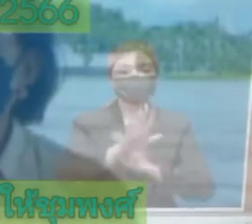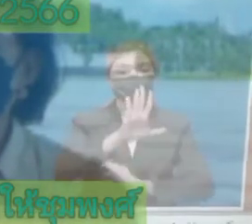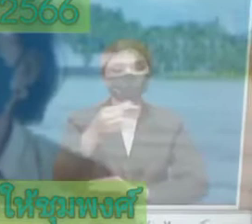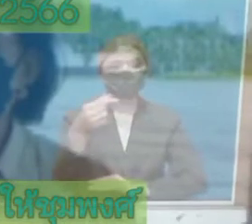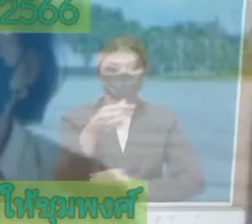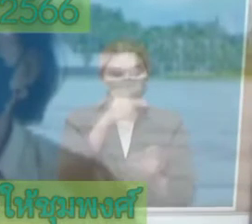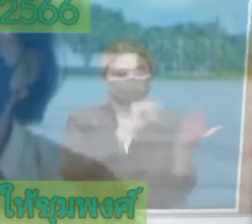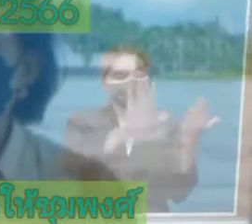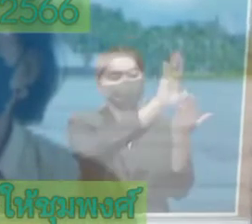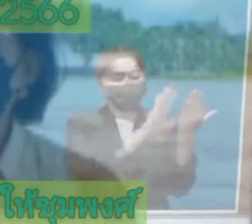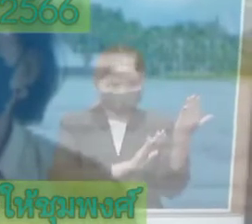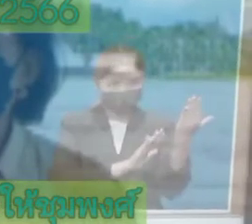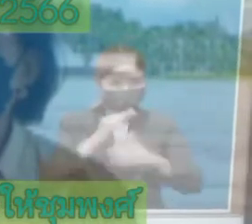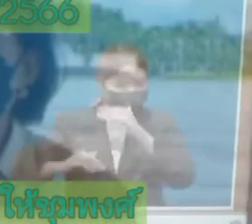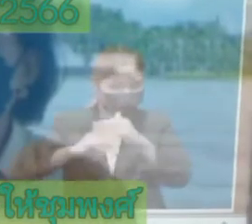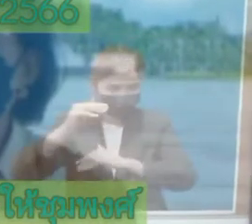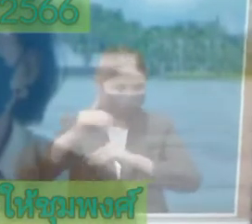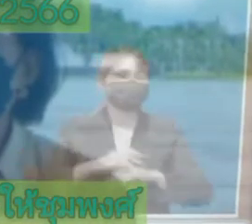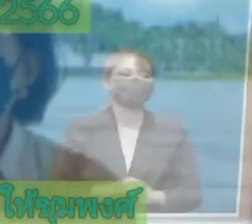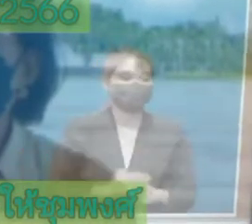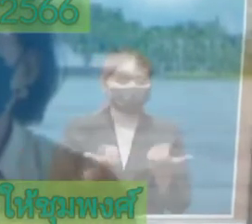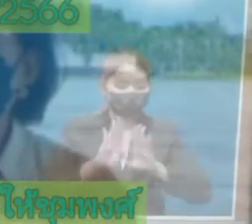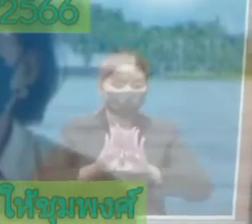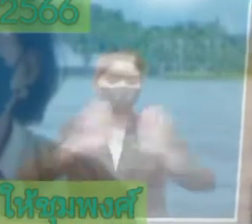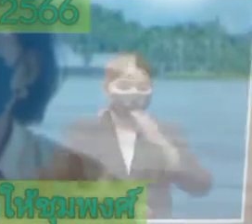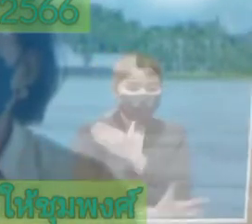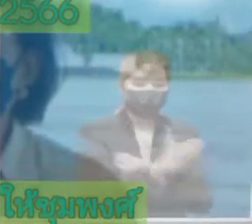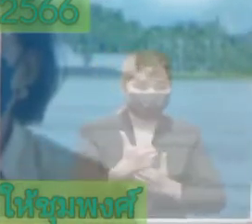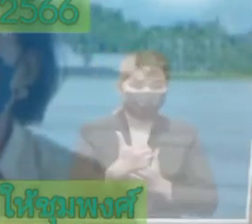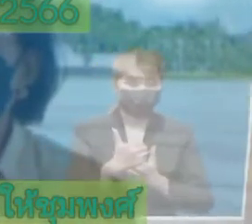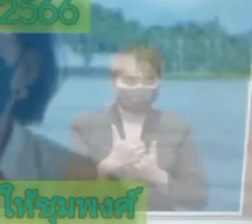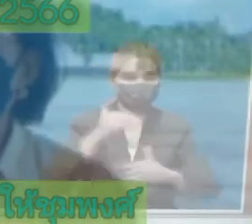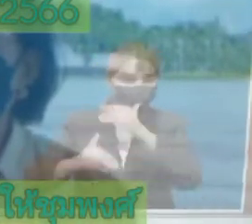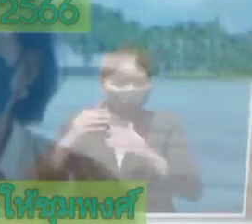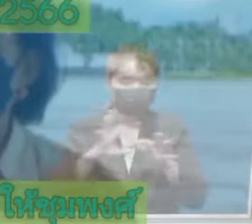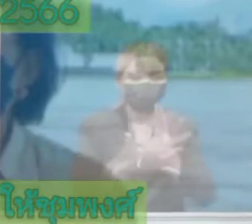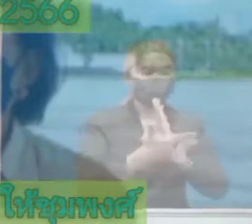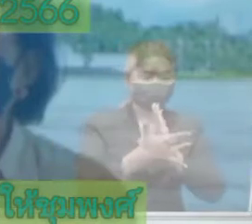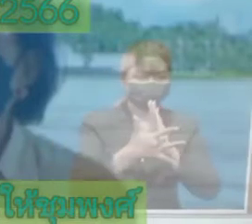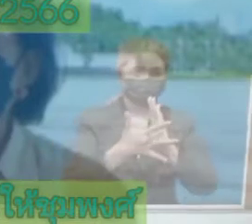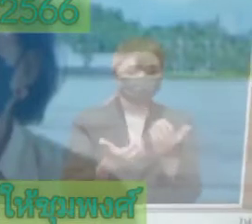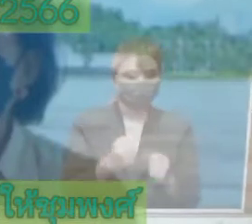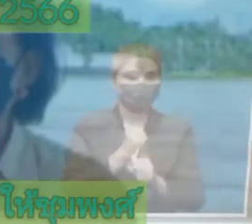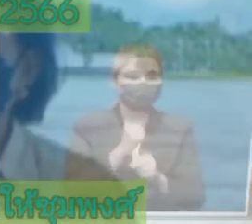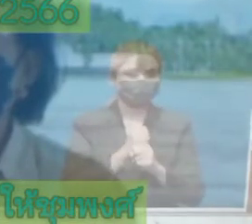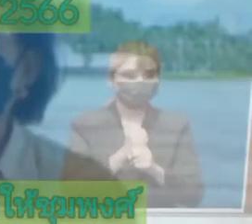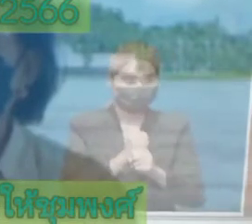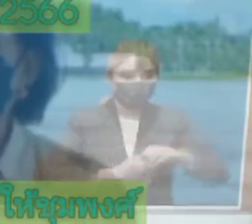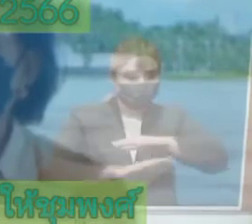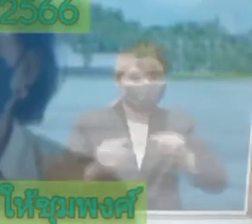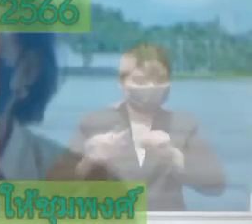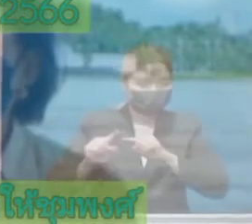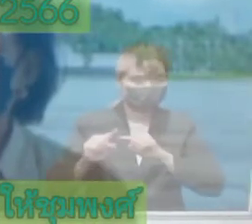ของประเทศแล้วประเทศไทยเป็นประเทศแรกในภูมิภาคอาเซียนที่พร้อมจะเปิดประตูสู่โอกาสในการเปลี่ยนผ่านสู่โลกดิจิตอลทำให้การส่งผ่านข้อมูลรวดเร็วขึ้นใน